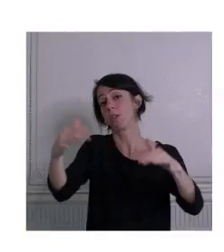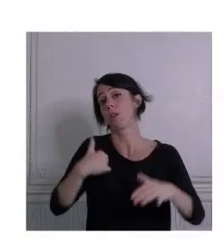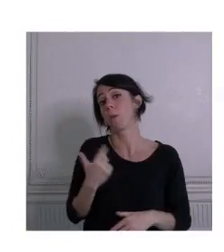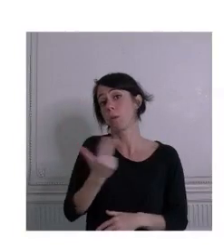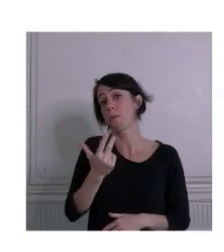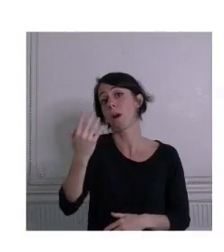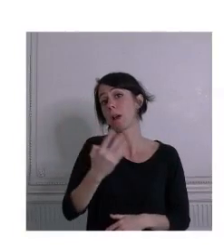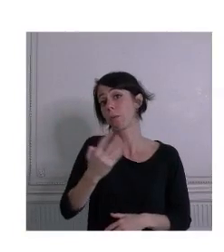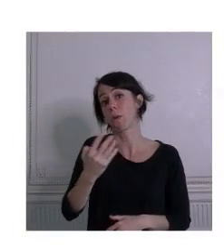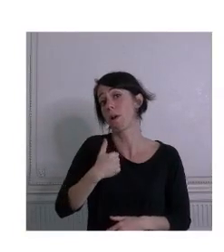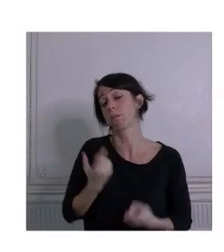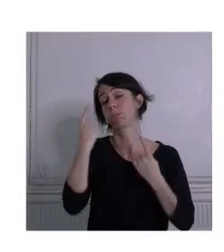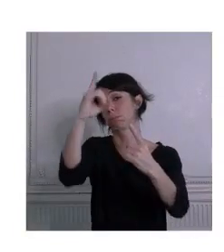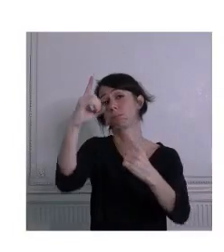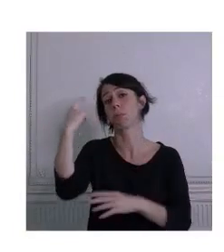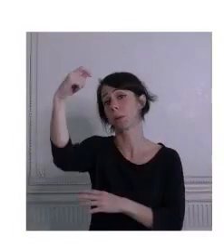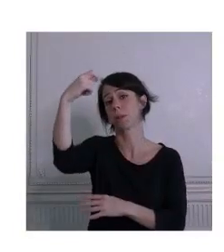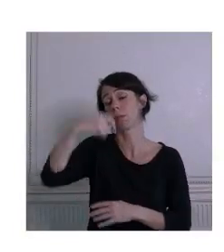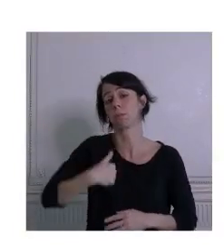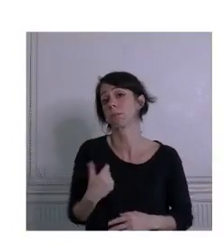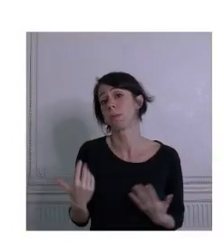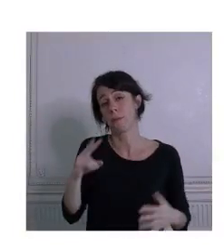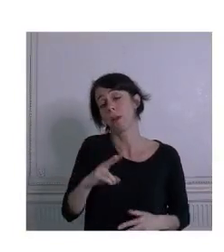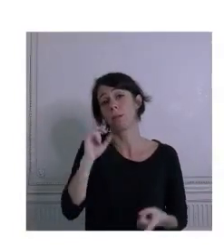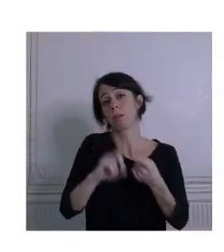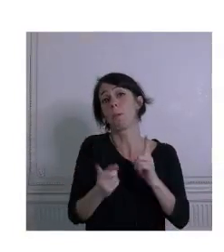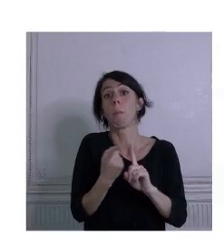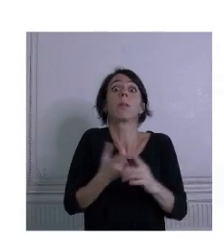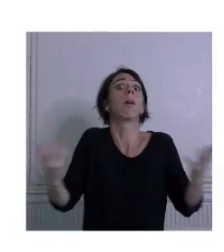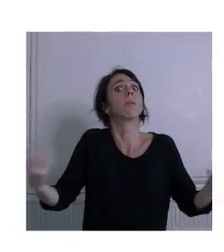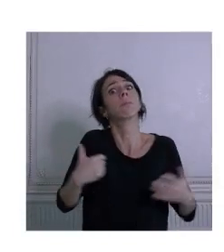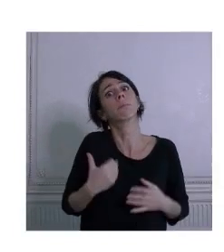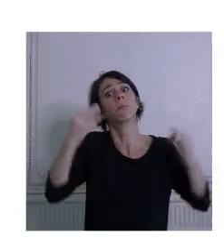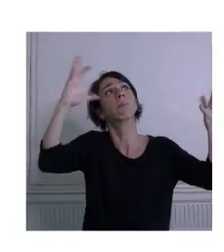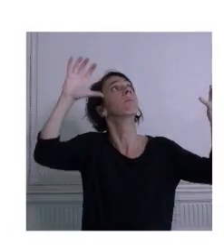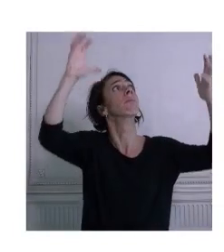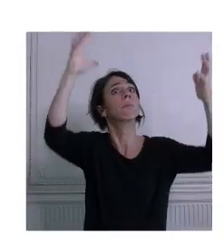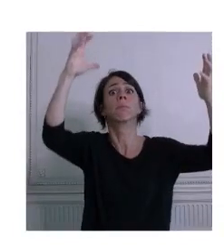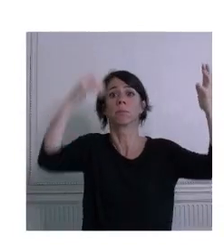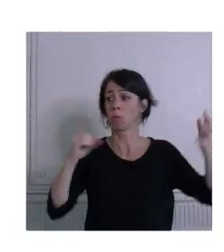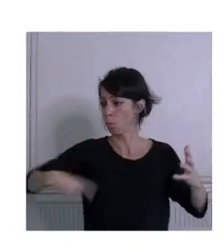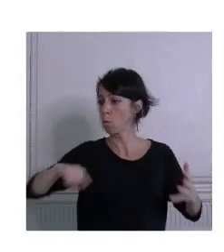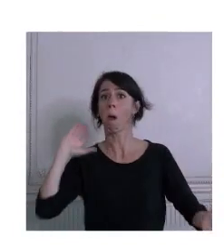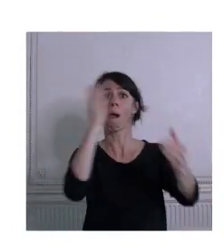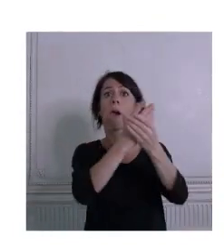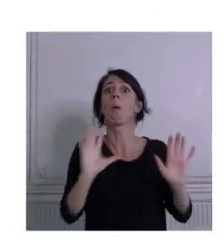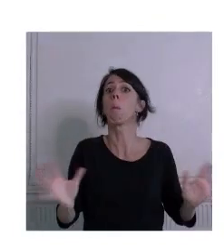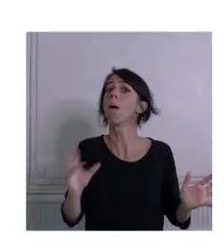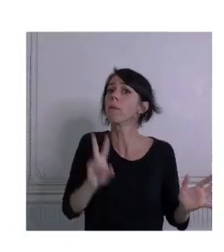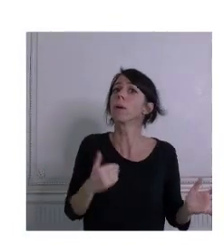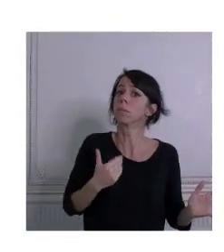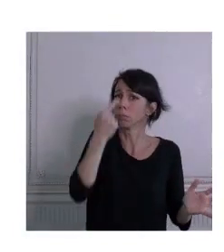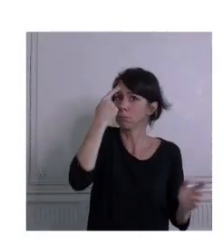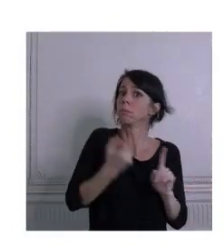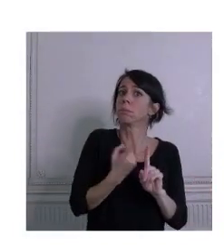parfois très techniques, complexes, sur lesquels l'ensemble des bonnes volontés et de l'intelligence collective doit primer sur toute autre forme. Donc ce n'est pas